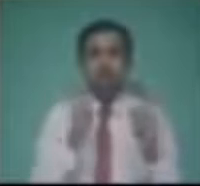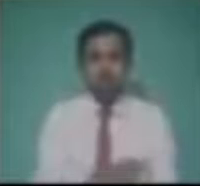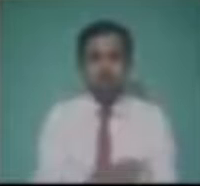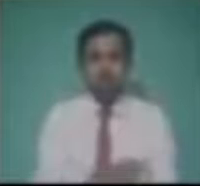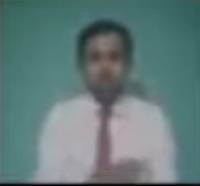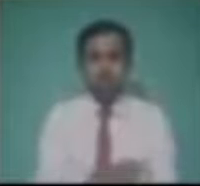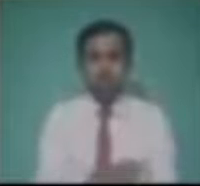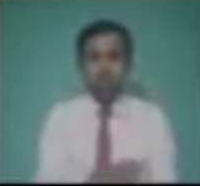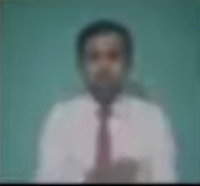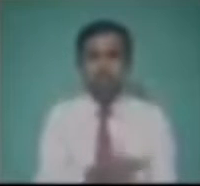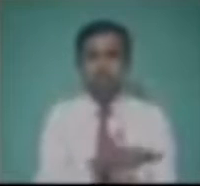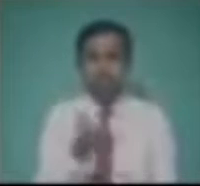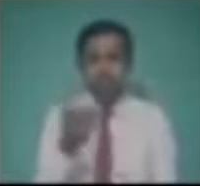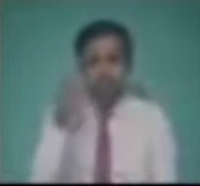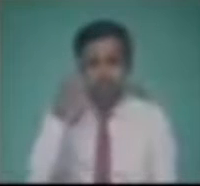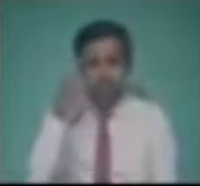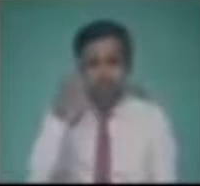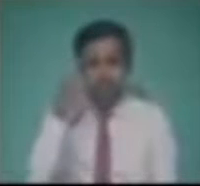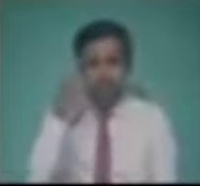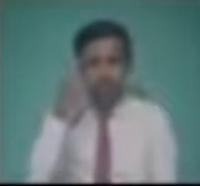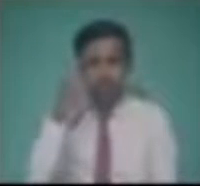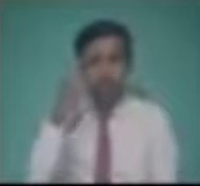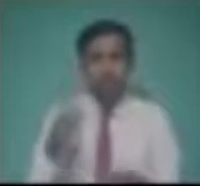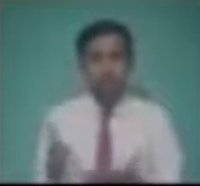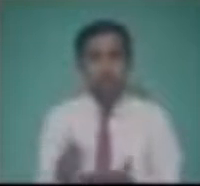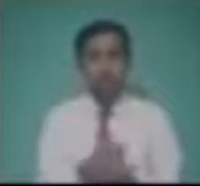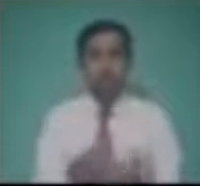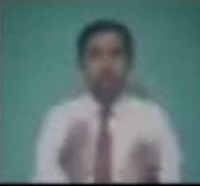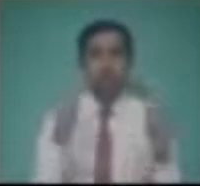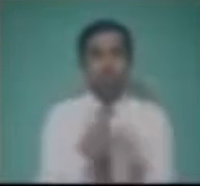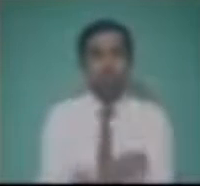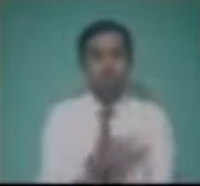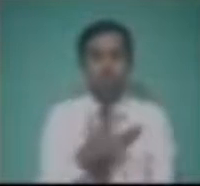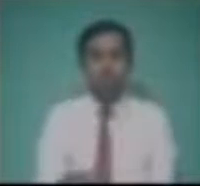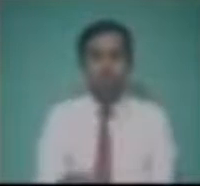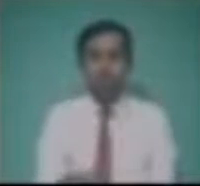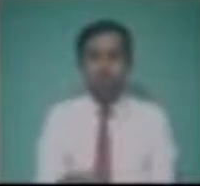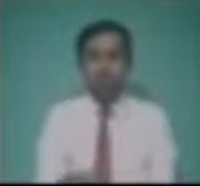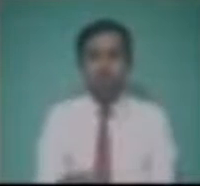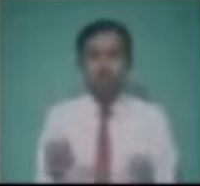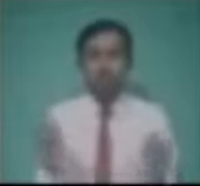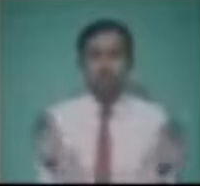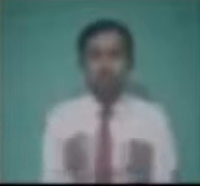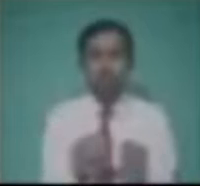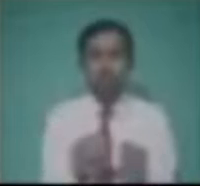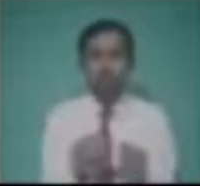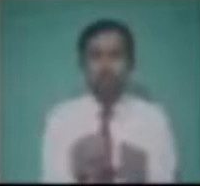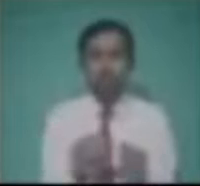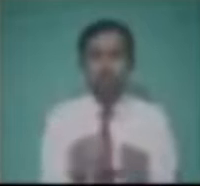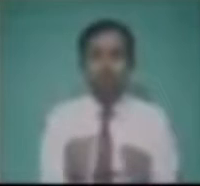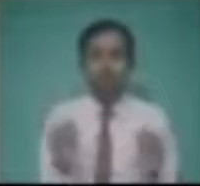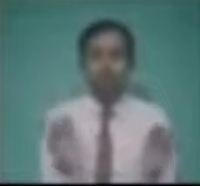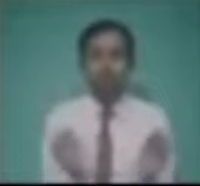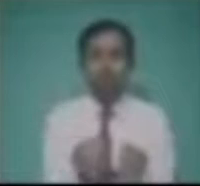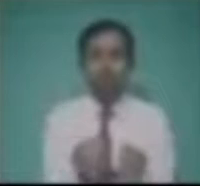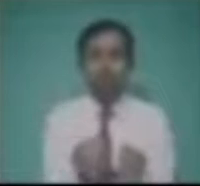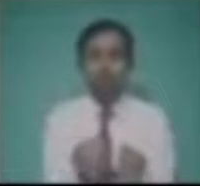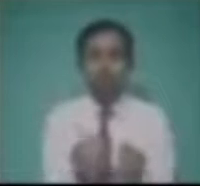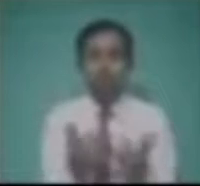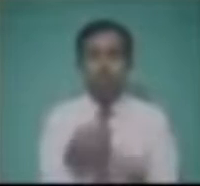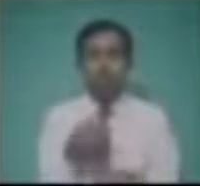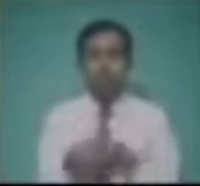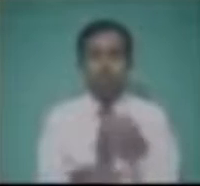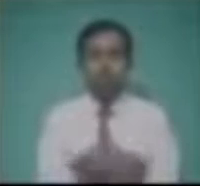වැටලා තමුන්නාසෙලා දන්නවා. ඒ අංශයේ සම්පූර්ණයෙන්ම කඩන් වැටලා ඊළඟට කුඩා පරිමාණය කුඩා